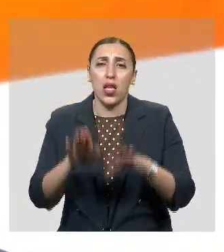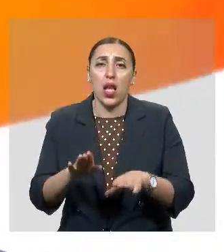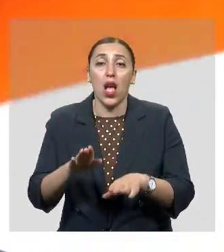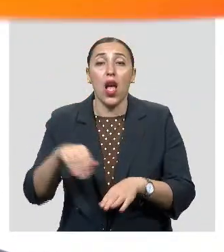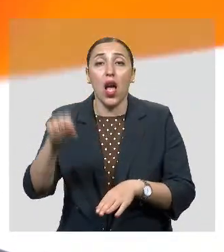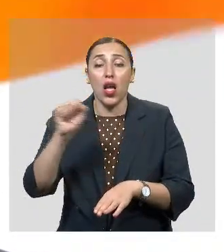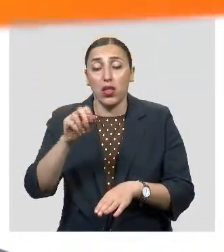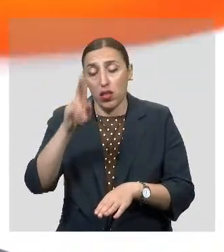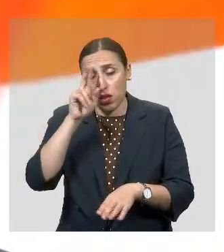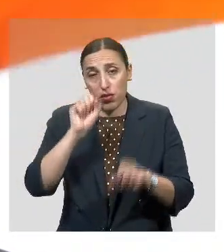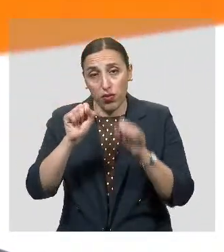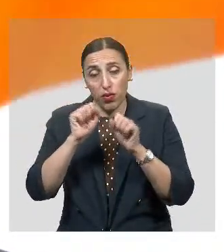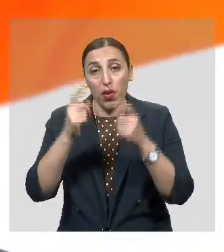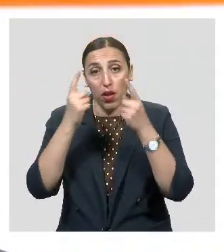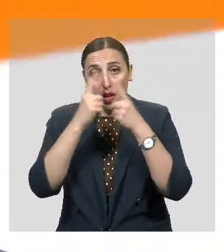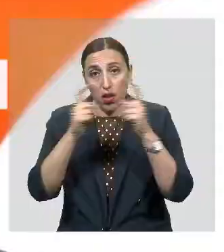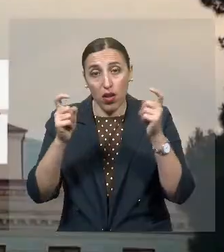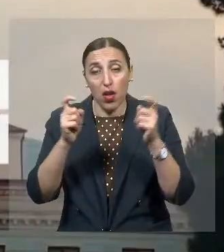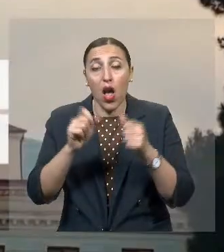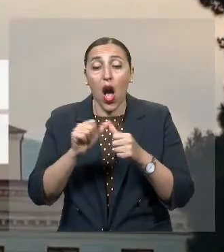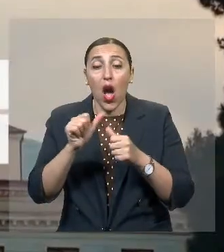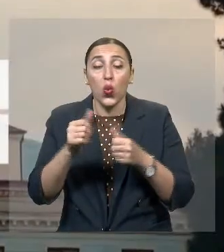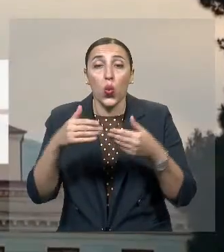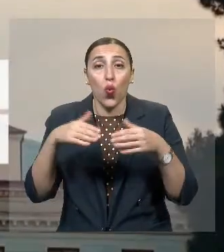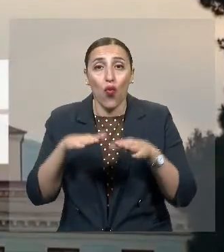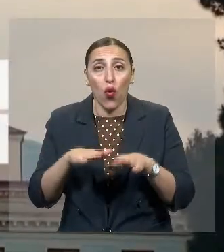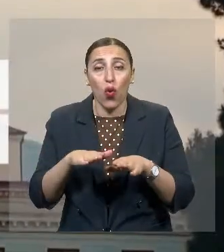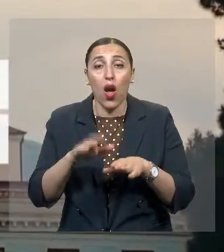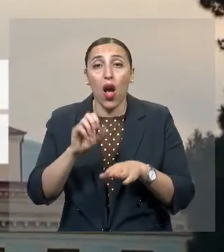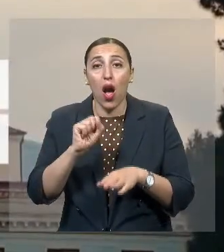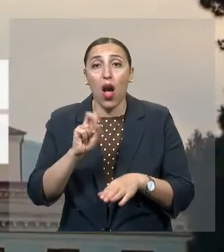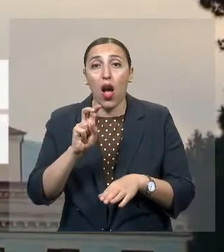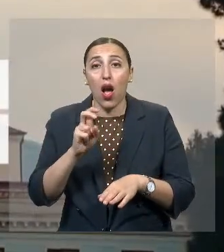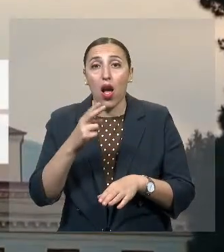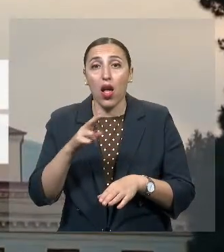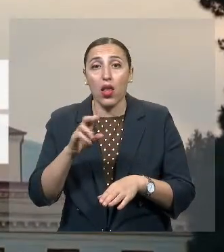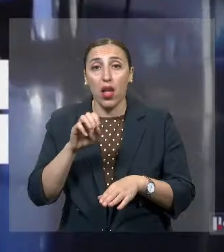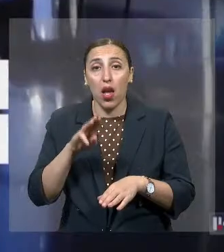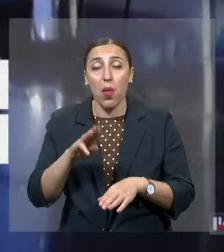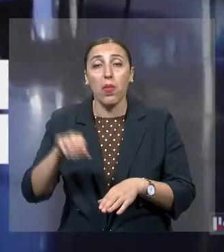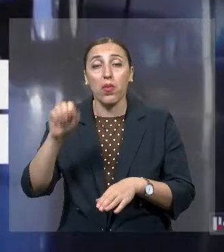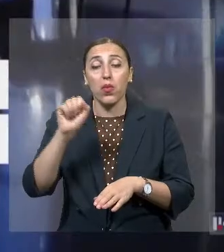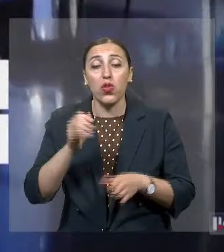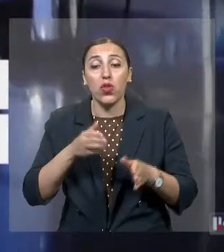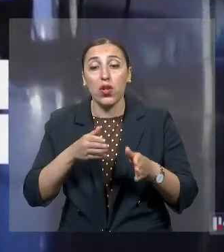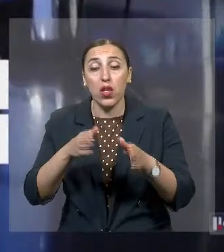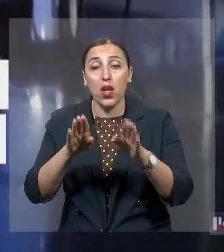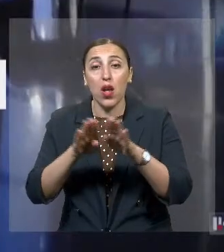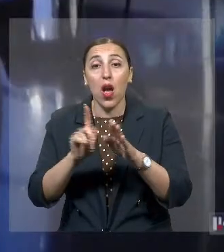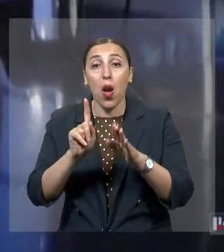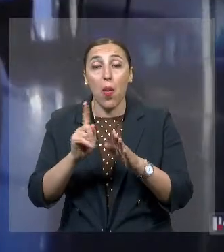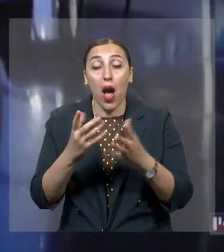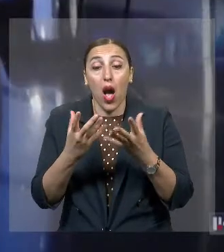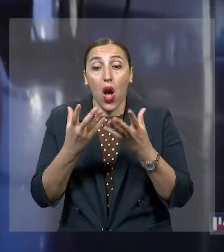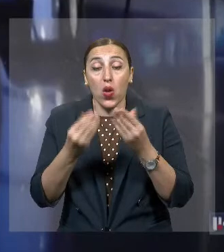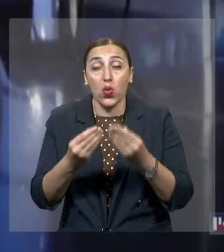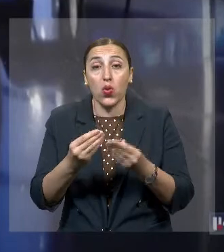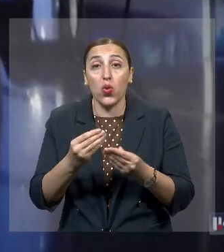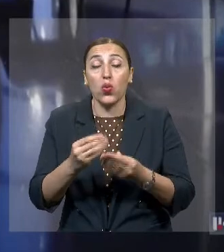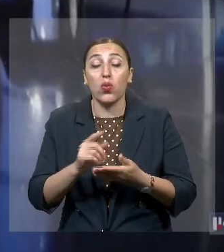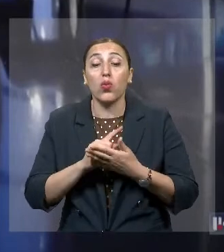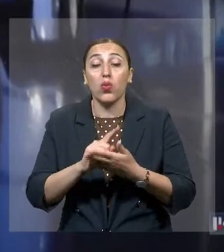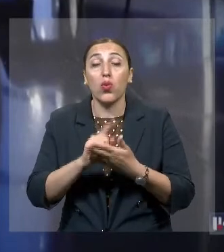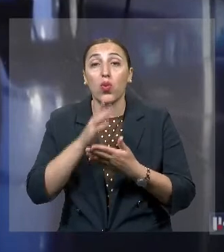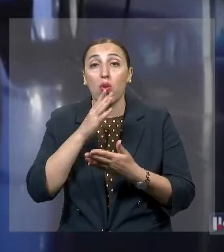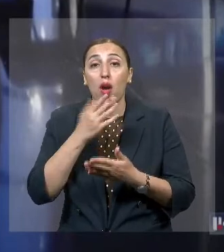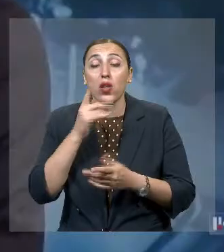Արցախի իշխանությունից հայտարարում են, հատուկ որոշում ունեն փակ պահել Աղդամ Ստեփանակերտ ճանապարհը, բայց այսօրվա ասուլիսում ազգային ժողովի